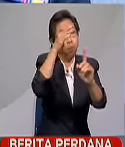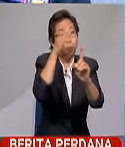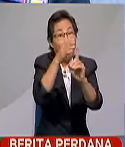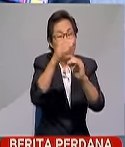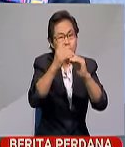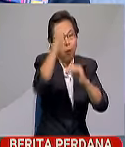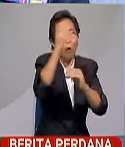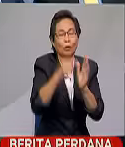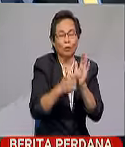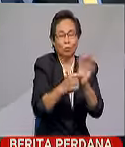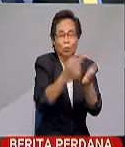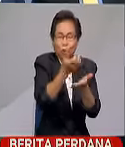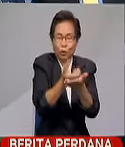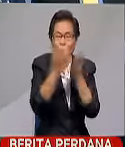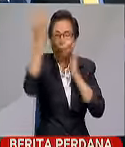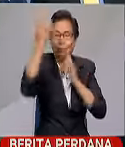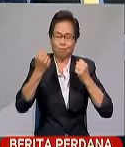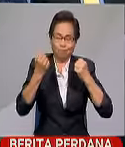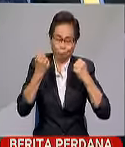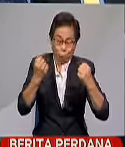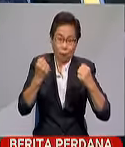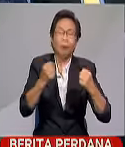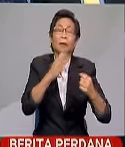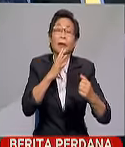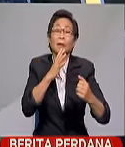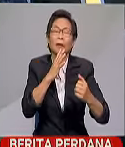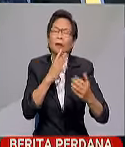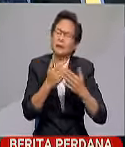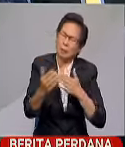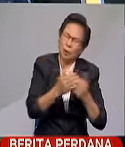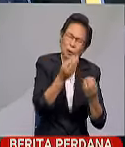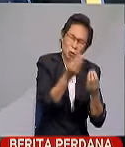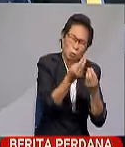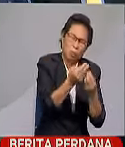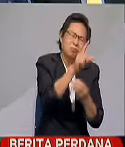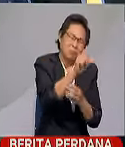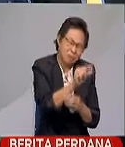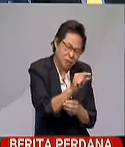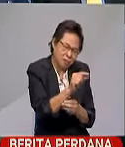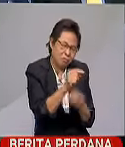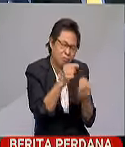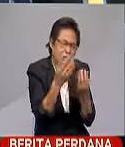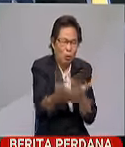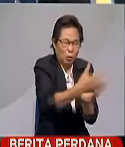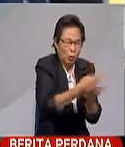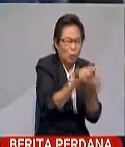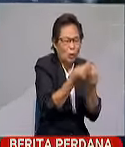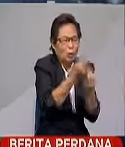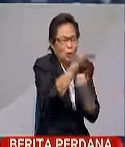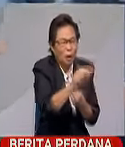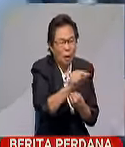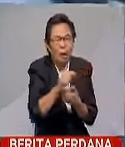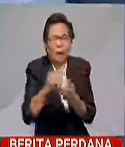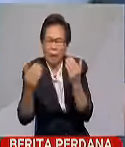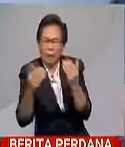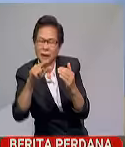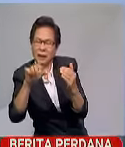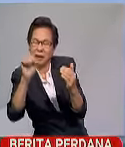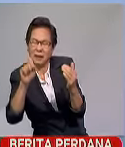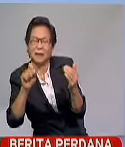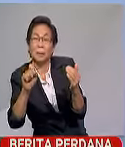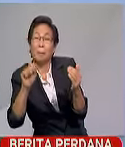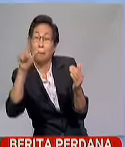ekonomi negara masih lagi mampan. Katanya, biarpun jumlah berkenaan masih rendah berbanding dengan hasil kutipan GST, tetapi